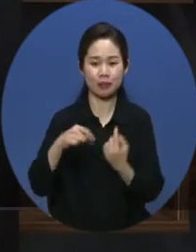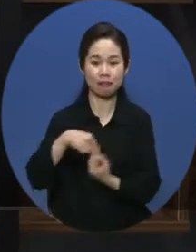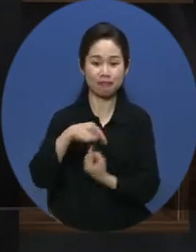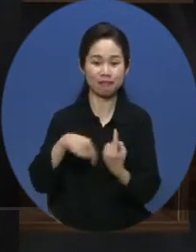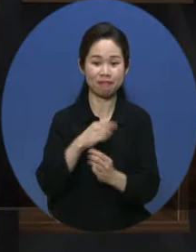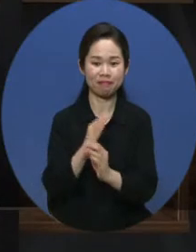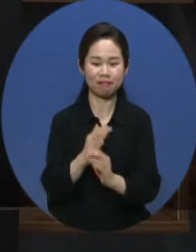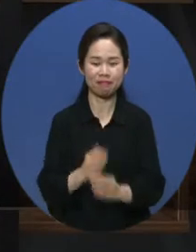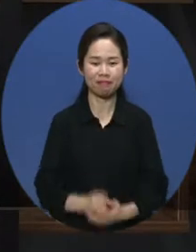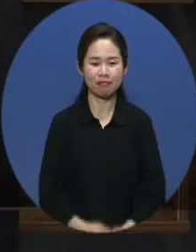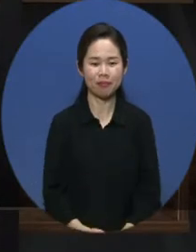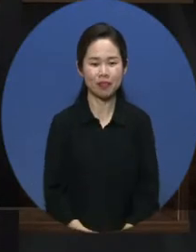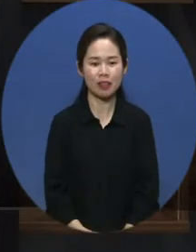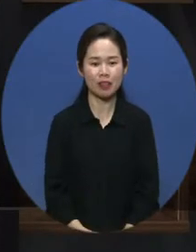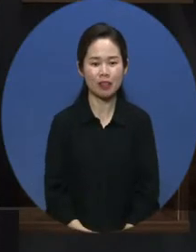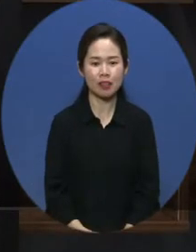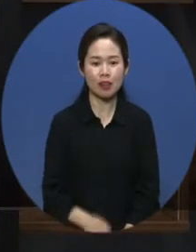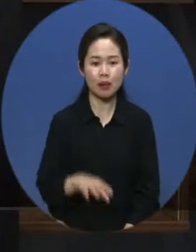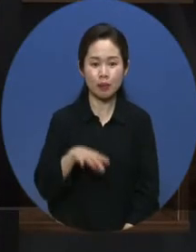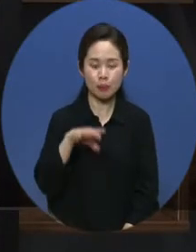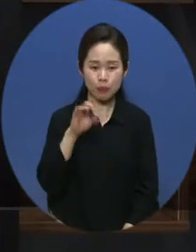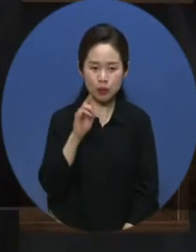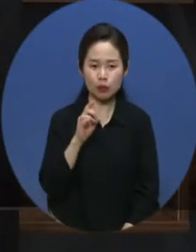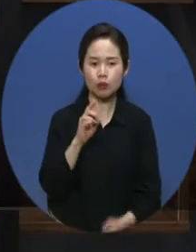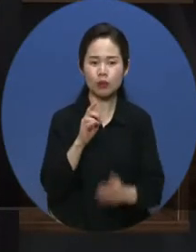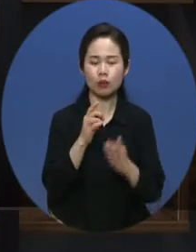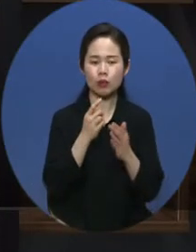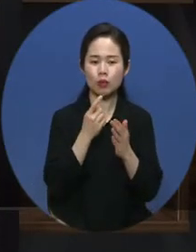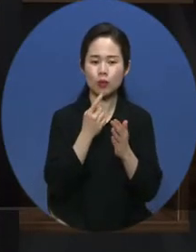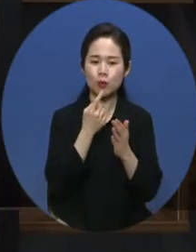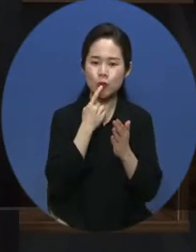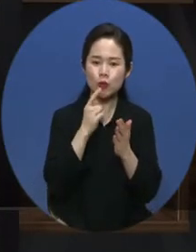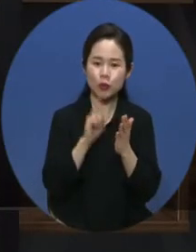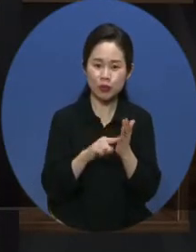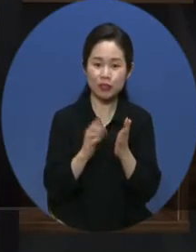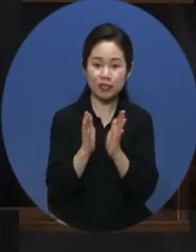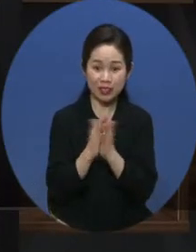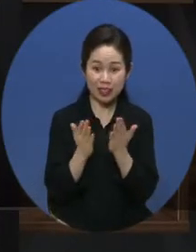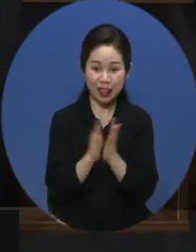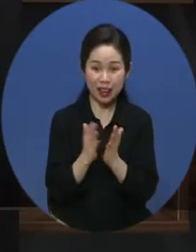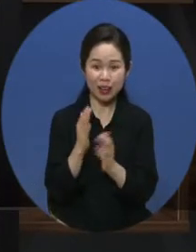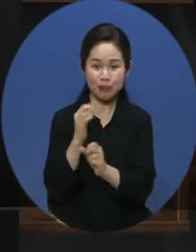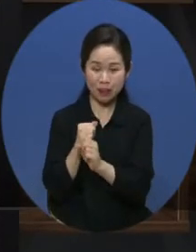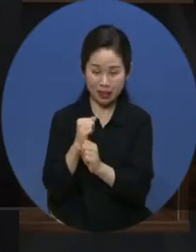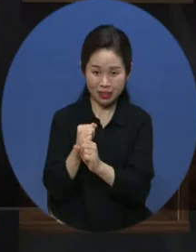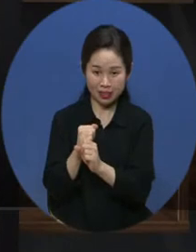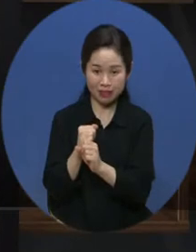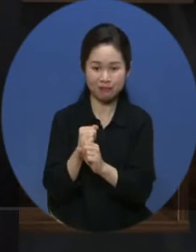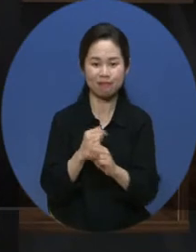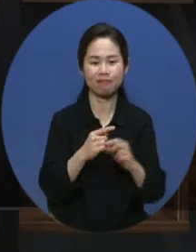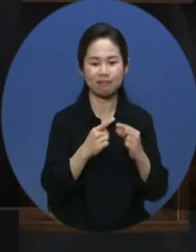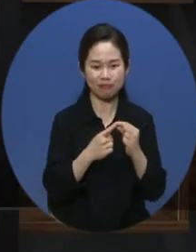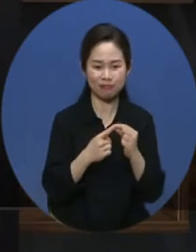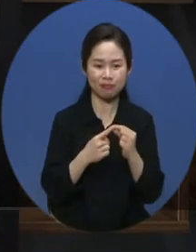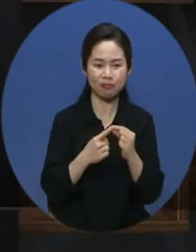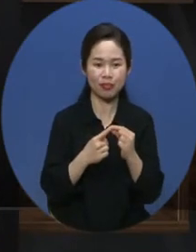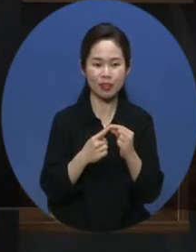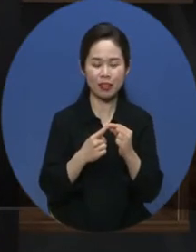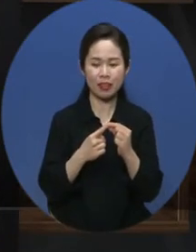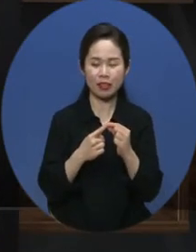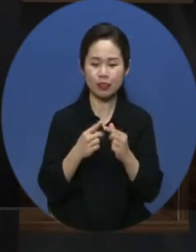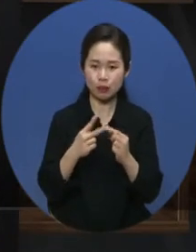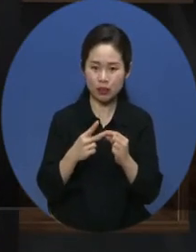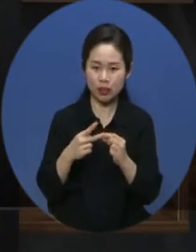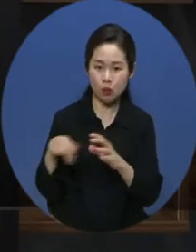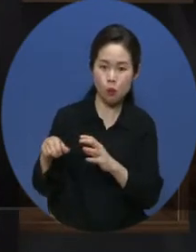있고요. 우선은 쉬운 글 쓰는 쉬운 글 도서 출판을 하는 일을 하고 있고 이 도서를